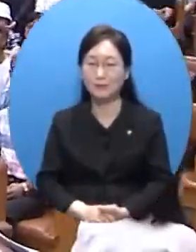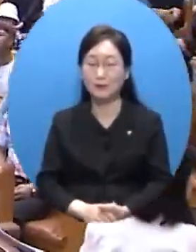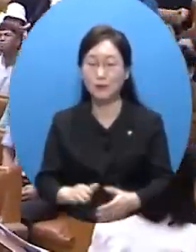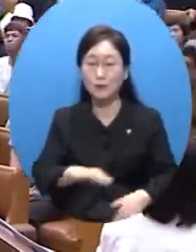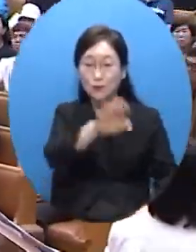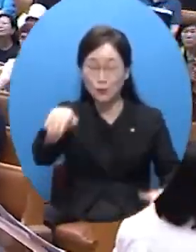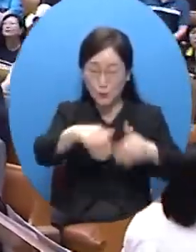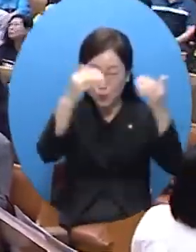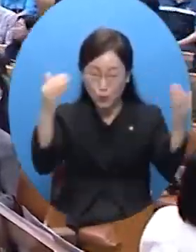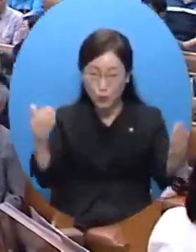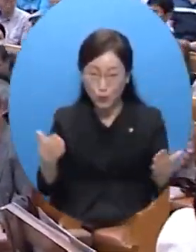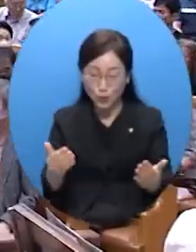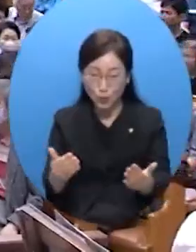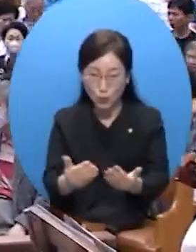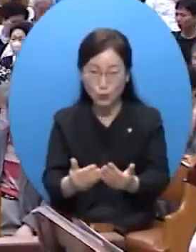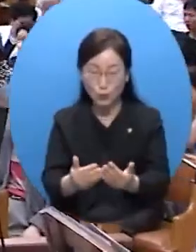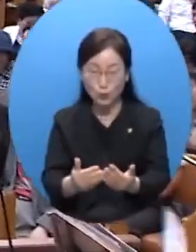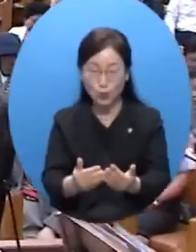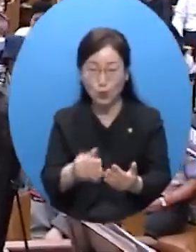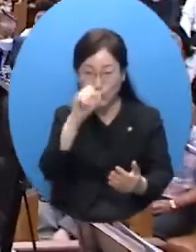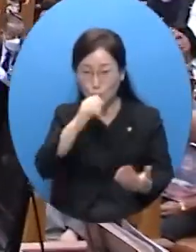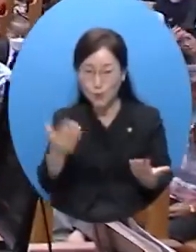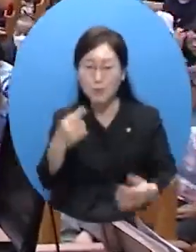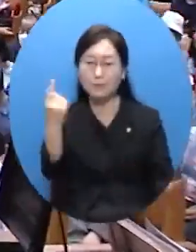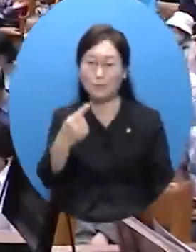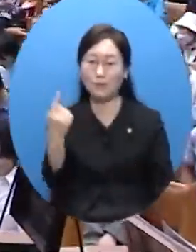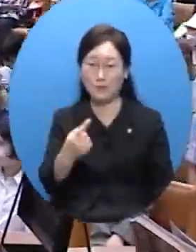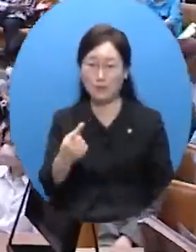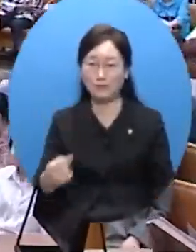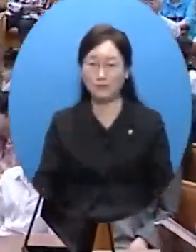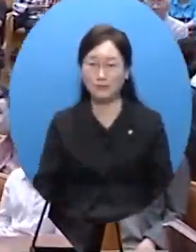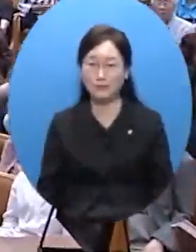우리 모두에게 좋은 일이 일어납니다.